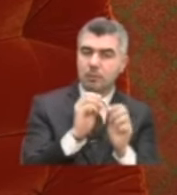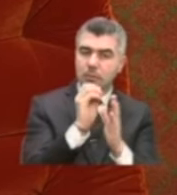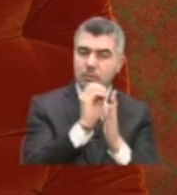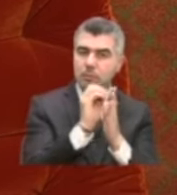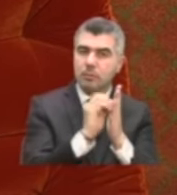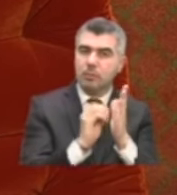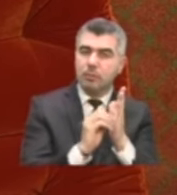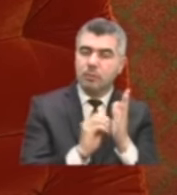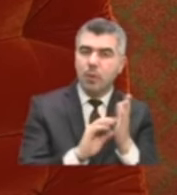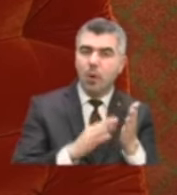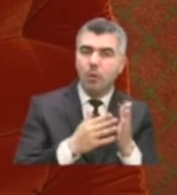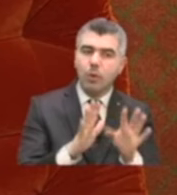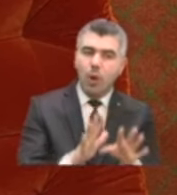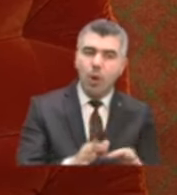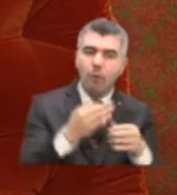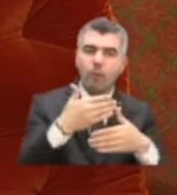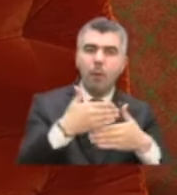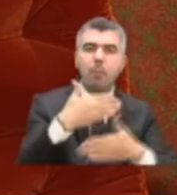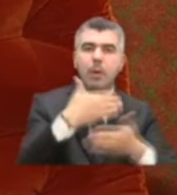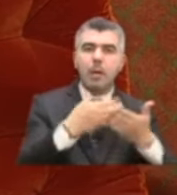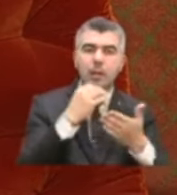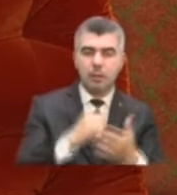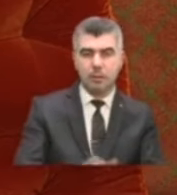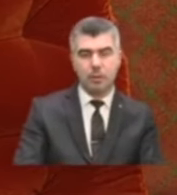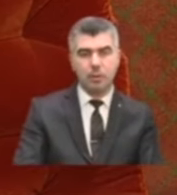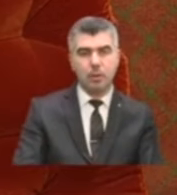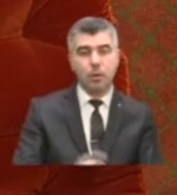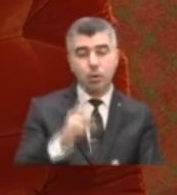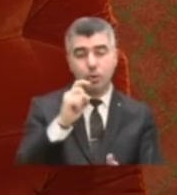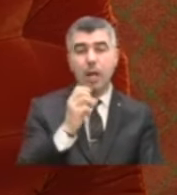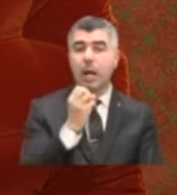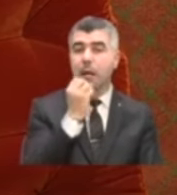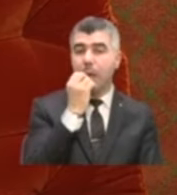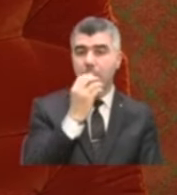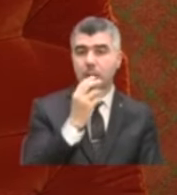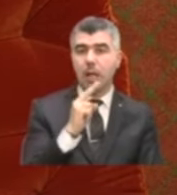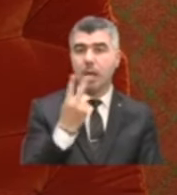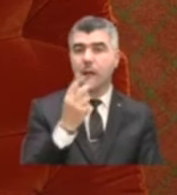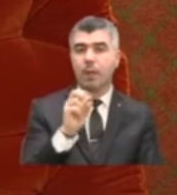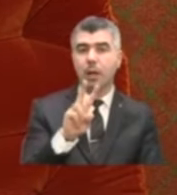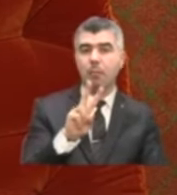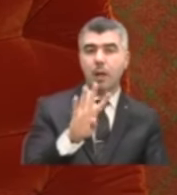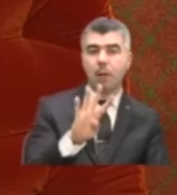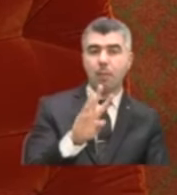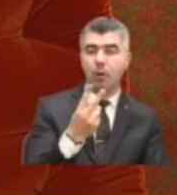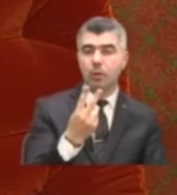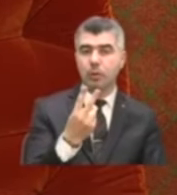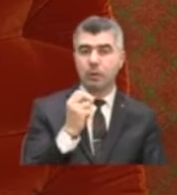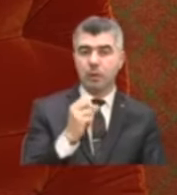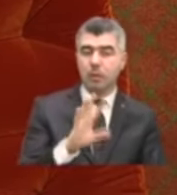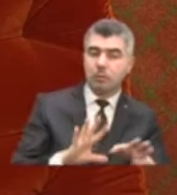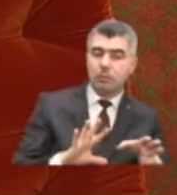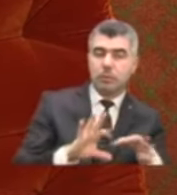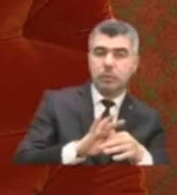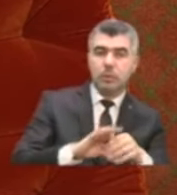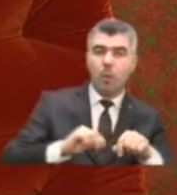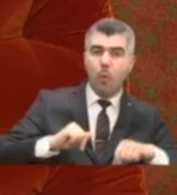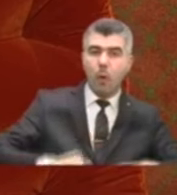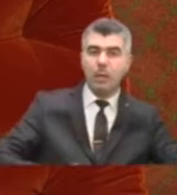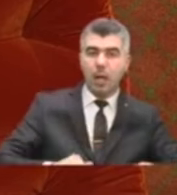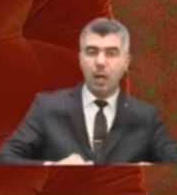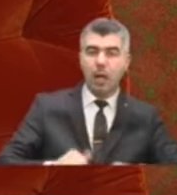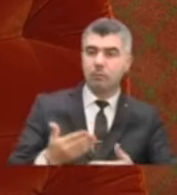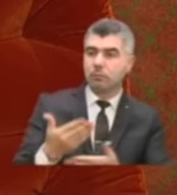المراحل الكبرى لانشاء البنيه التحتيه. فقمنا في شهر مارس 2024 باش نوقعوا على مذكره تفاهم بين اربعه الوزارات وخمسه ديال